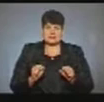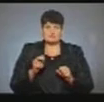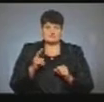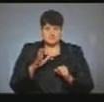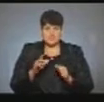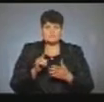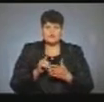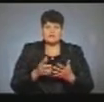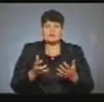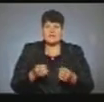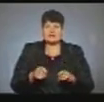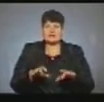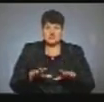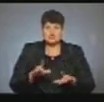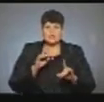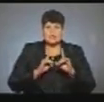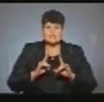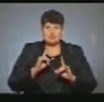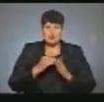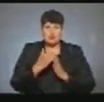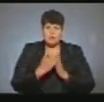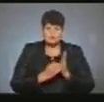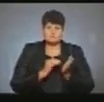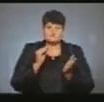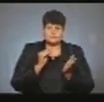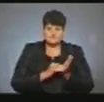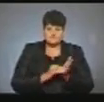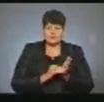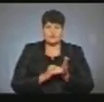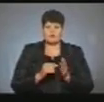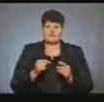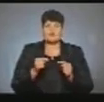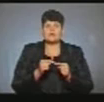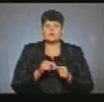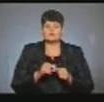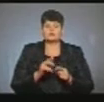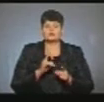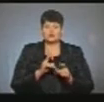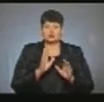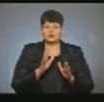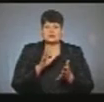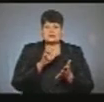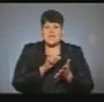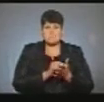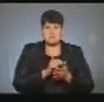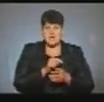повинні прийняти рішення на зборах, протокольно це зафіксувати, визначити уповноважену особу, яка буде займатися